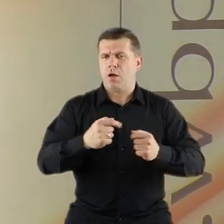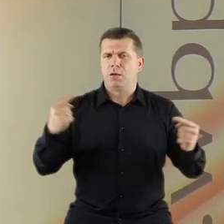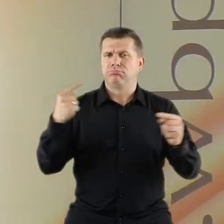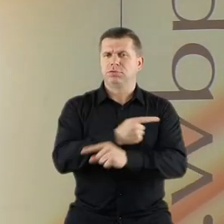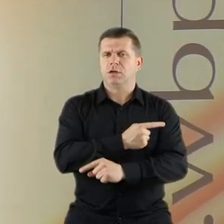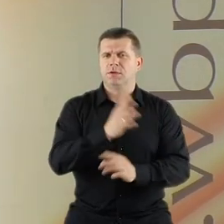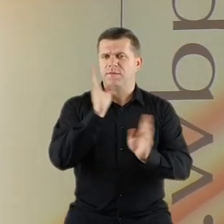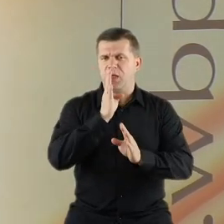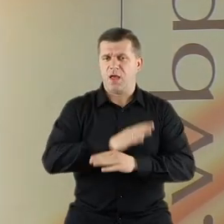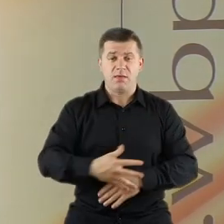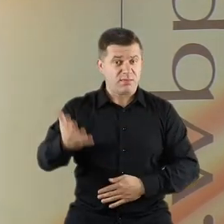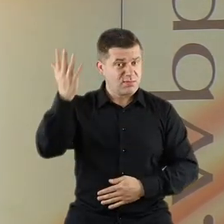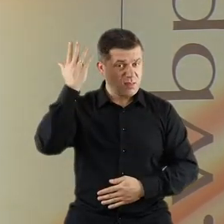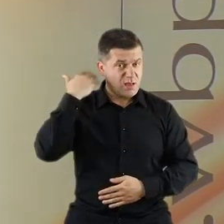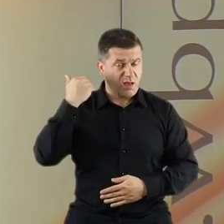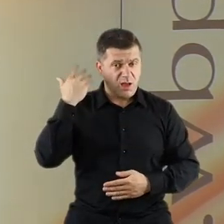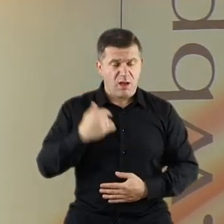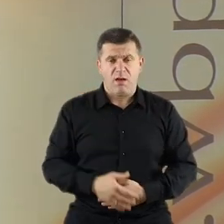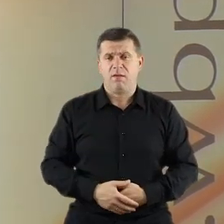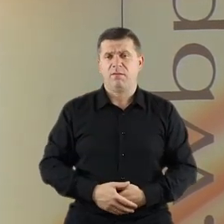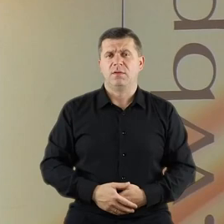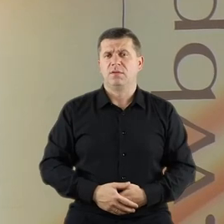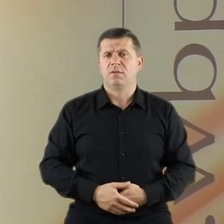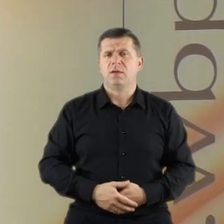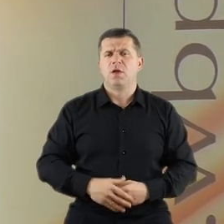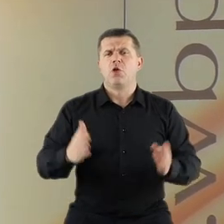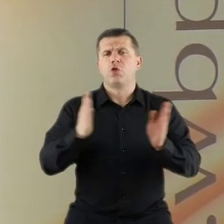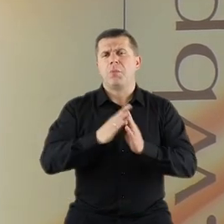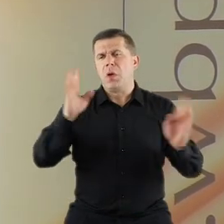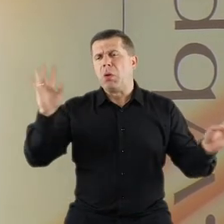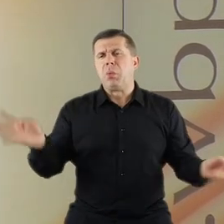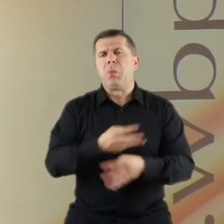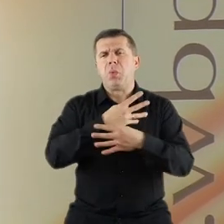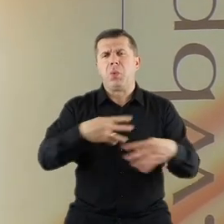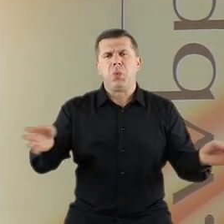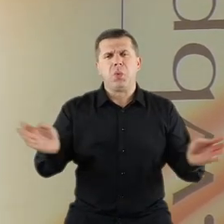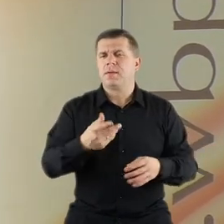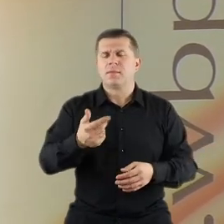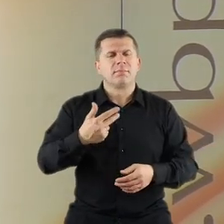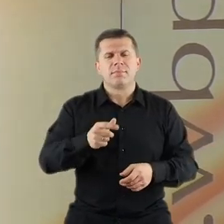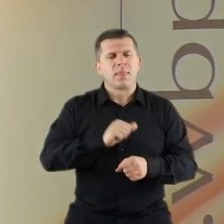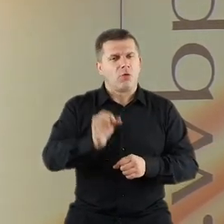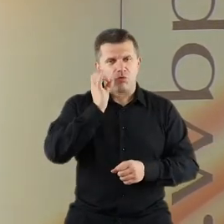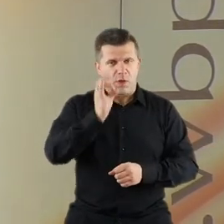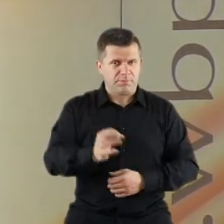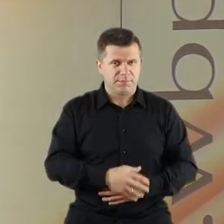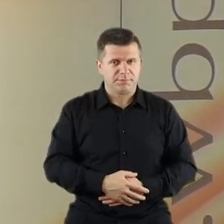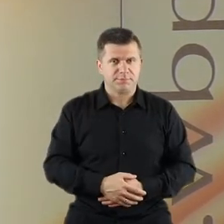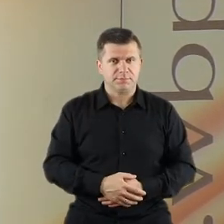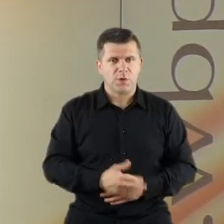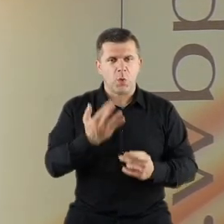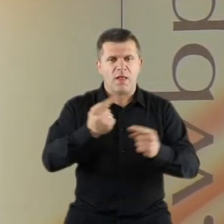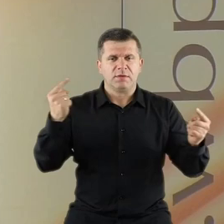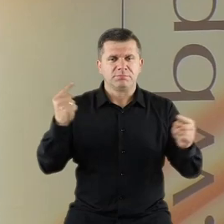i dawniej naprawdę wietrzenie w chatach nie było zbyt pozytywnie widziane